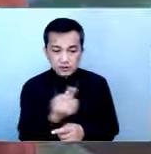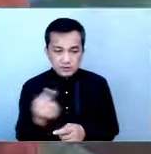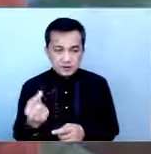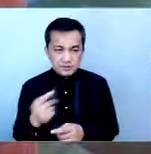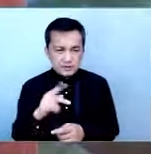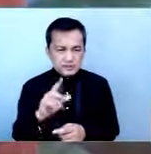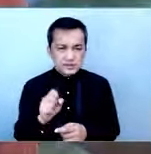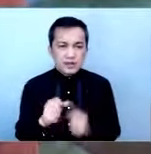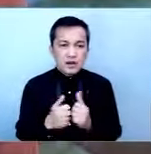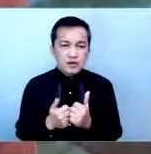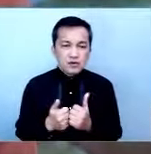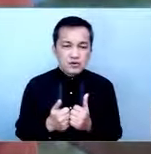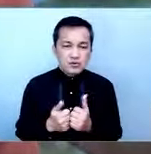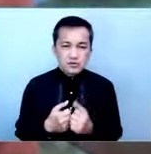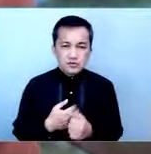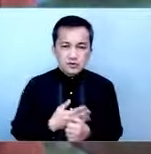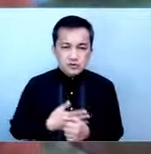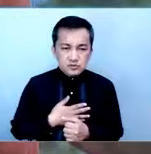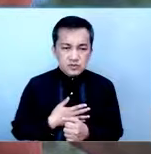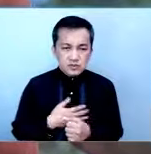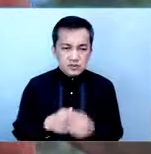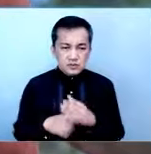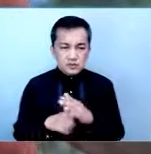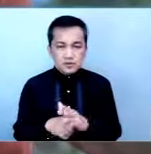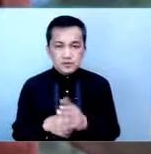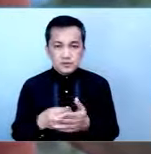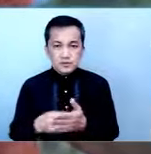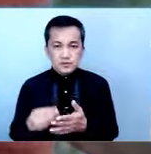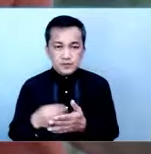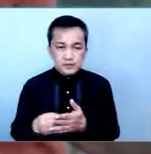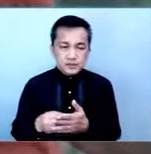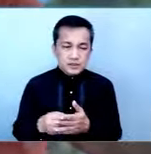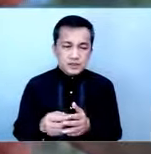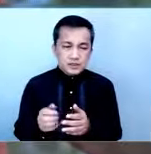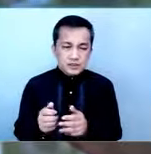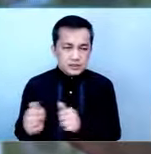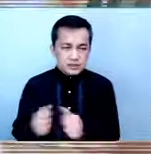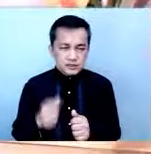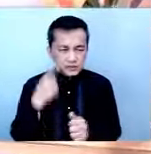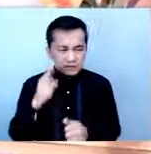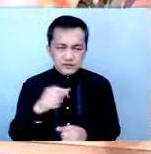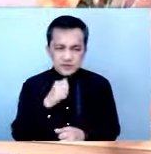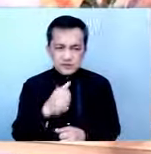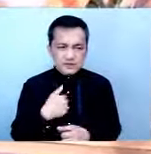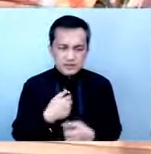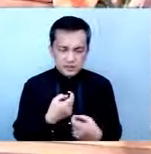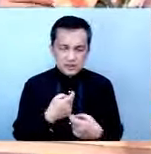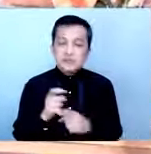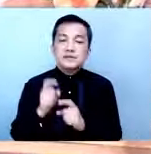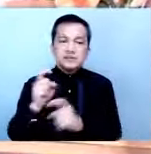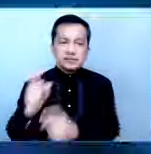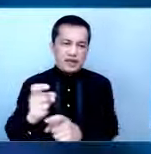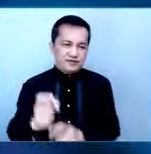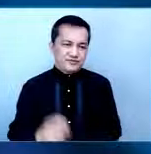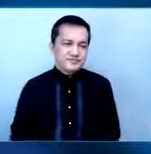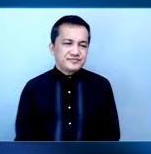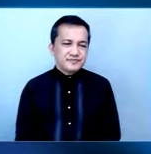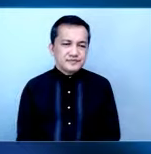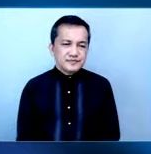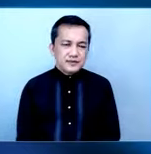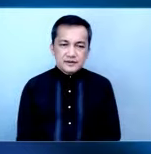Pag kunyari po gusto nila, ayaw, kasi usually bumibili po ng arrangement, hindi para sa kanila, pinangririgalo nila. So ito, pag for